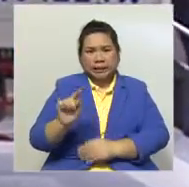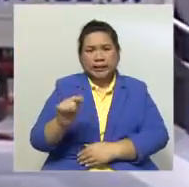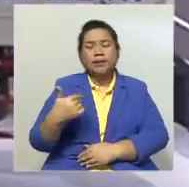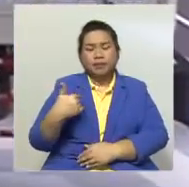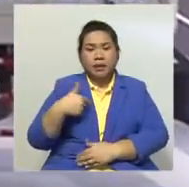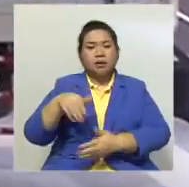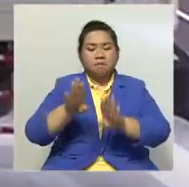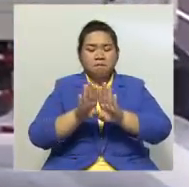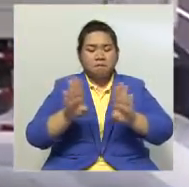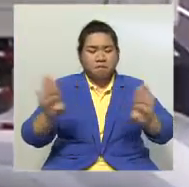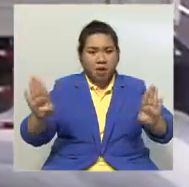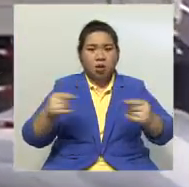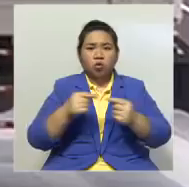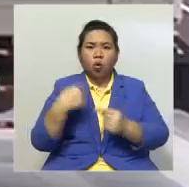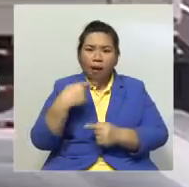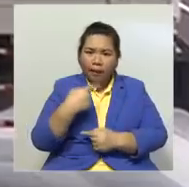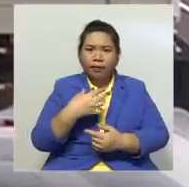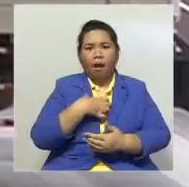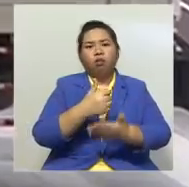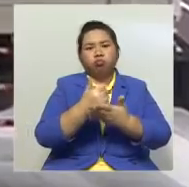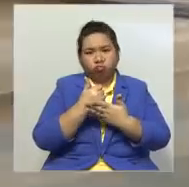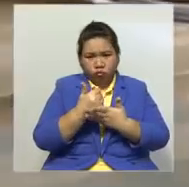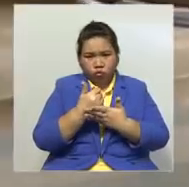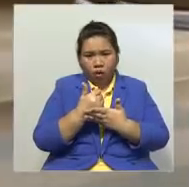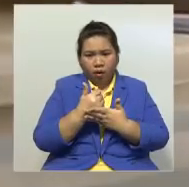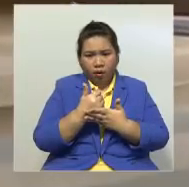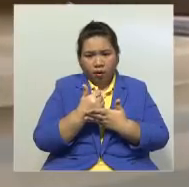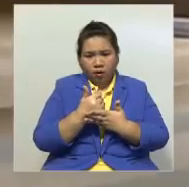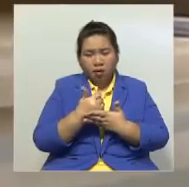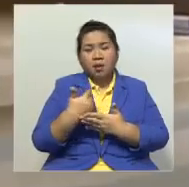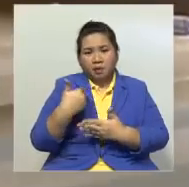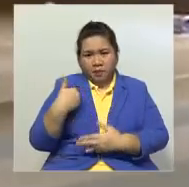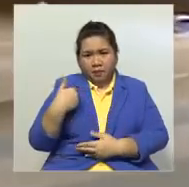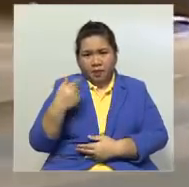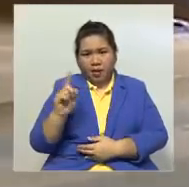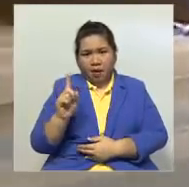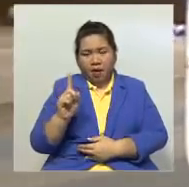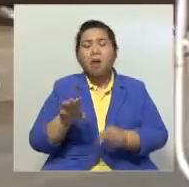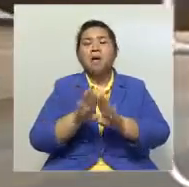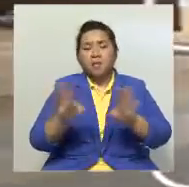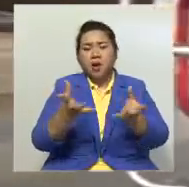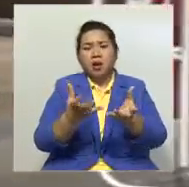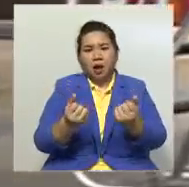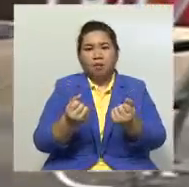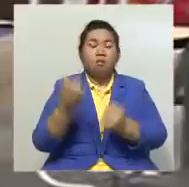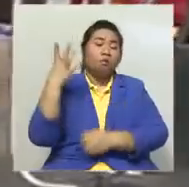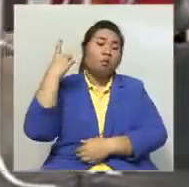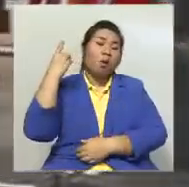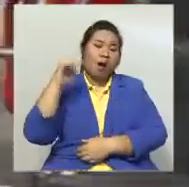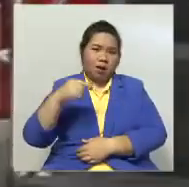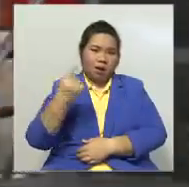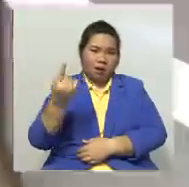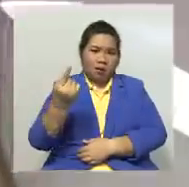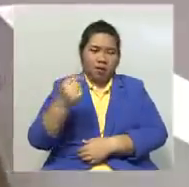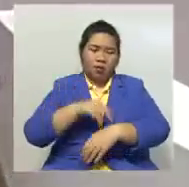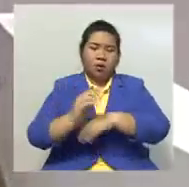ได้เปิดจุดรับบริจาคจิตอาสาร่วมช่วยเหลือผู้ประสบภัยแขวงอัตปือสปป.ลาวซึ่งเปิดรับวันแรกคือเมื่อวานนี้นะคะตั้